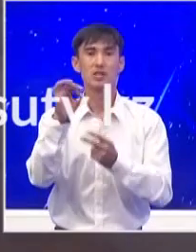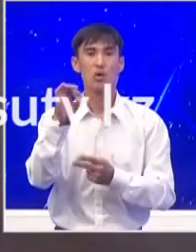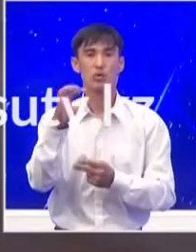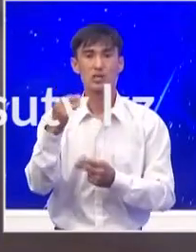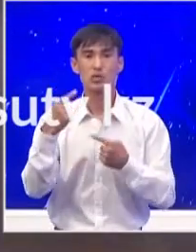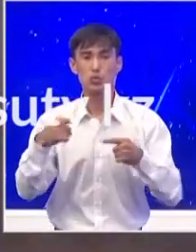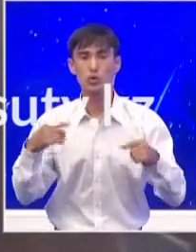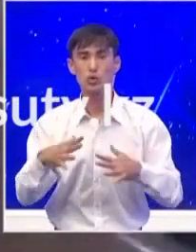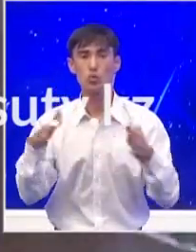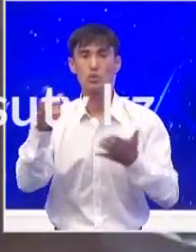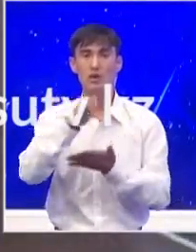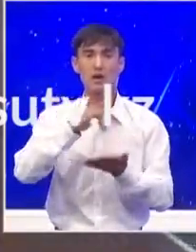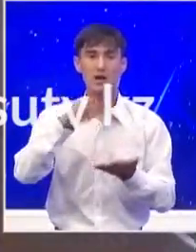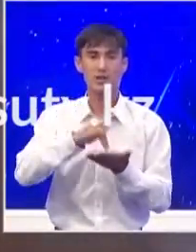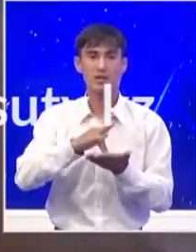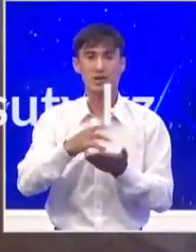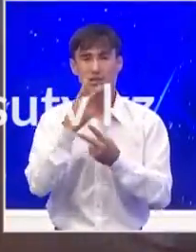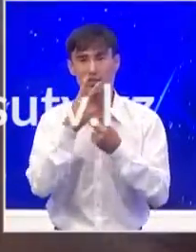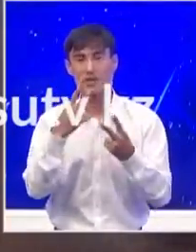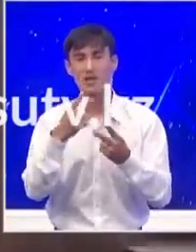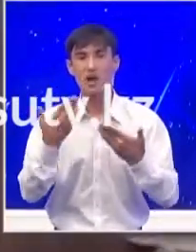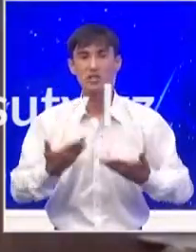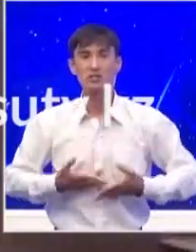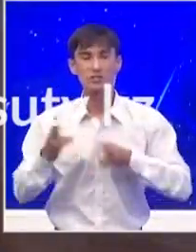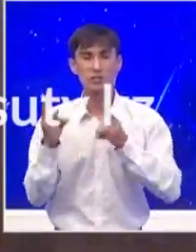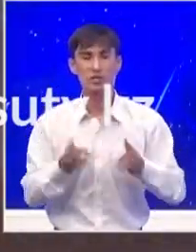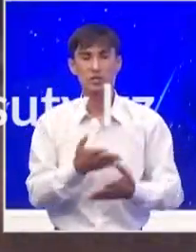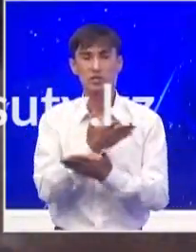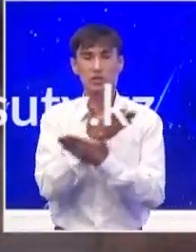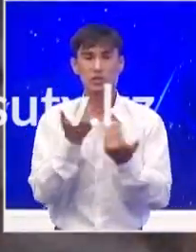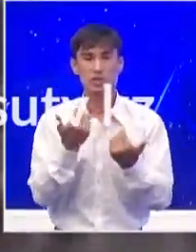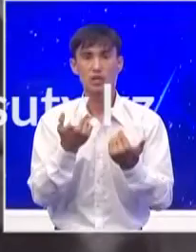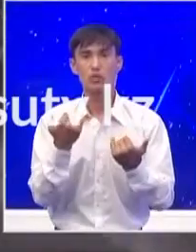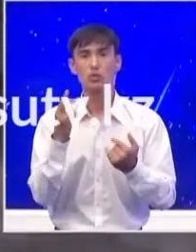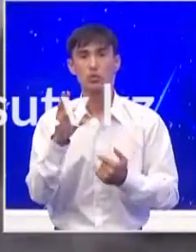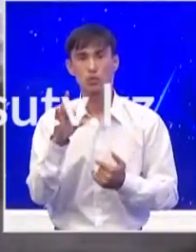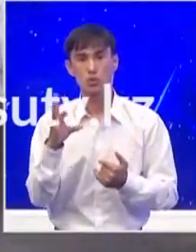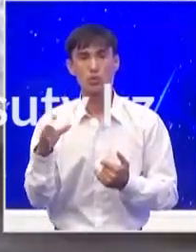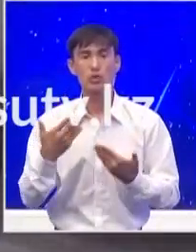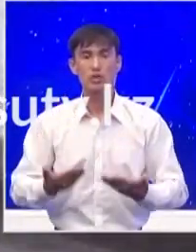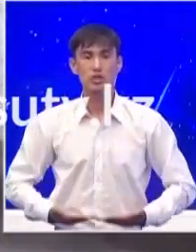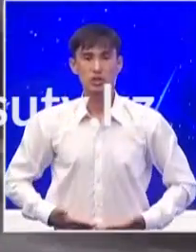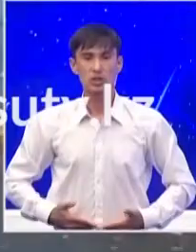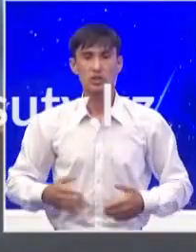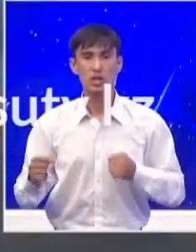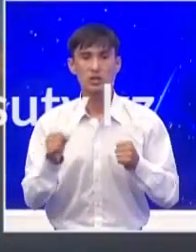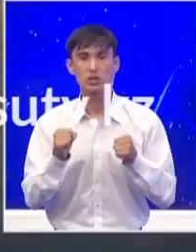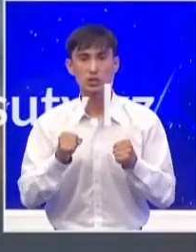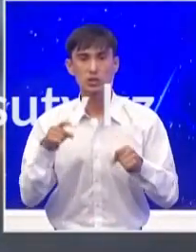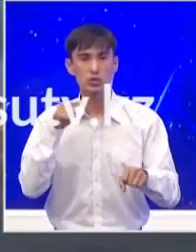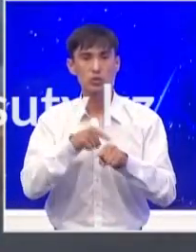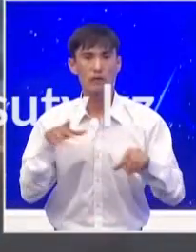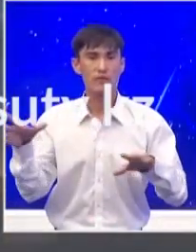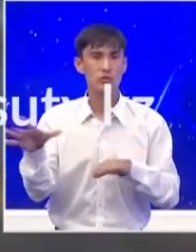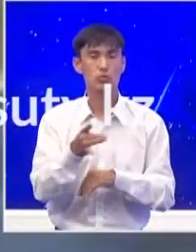других крупных городах сведений о жертвах и серьезных разрушений пока не поступало однако сотрясение ощущались по всему